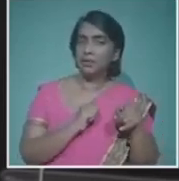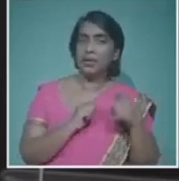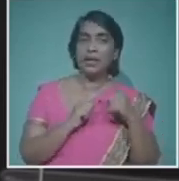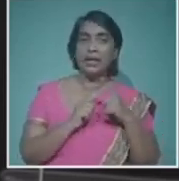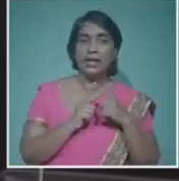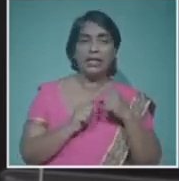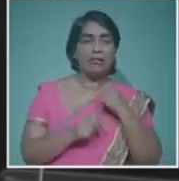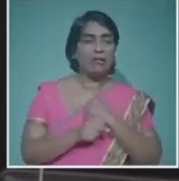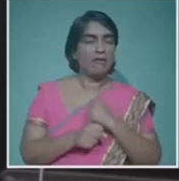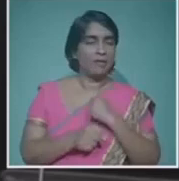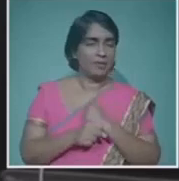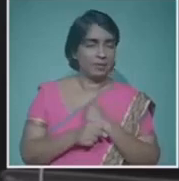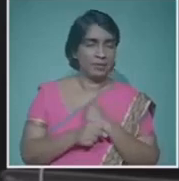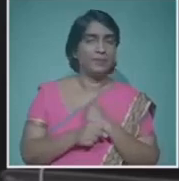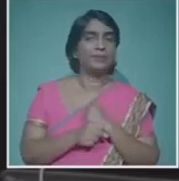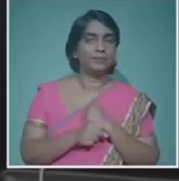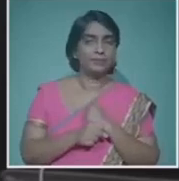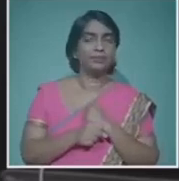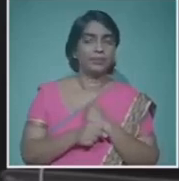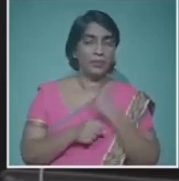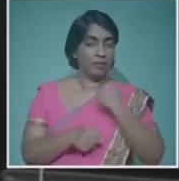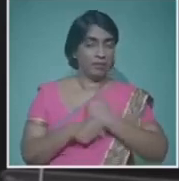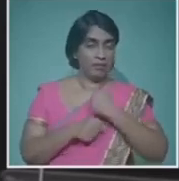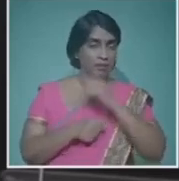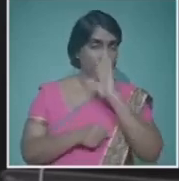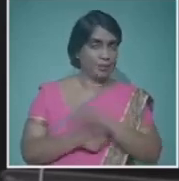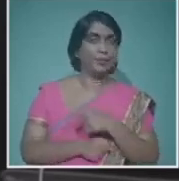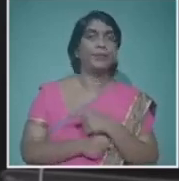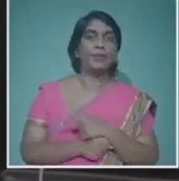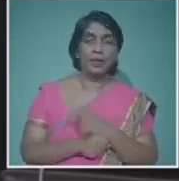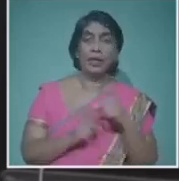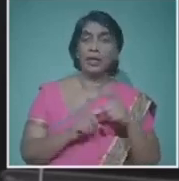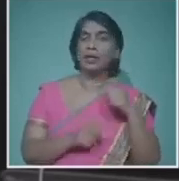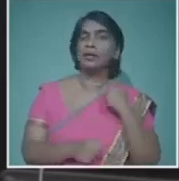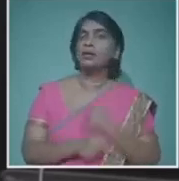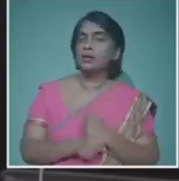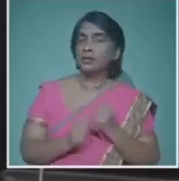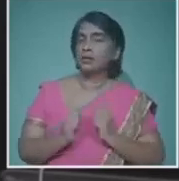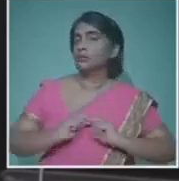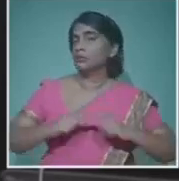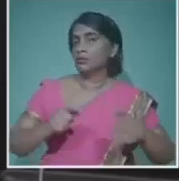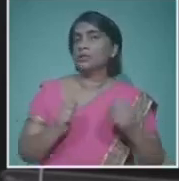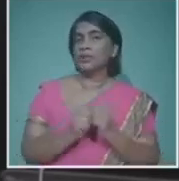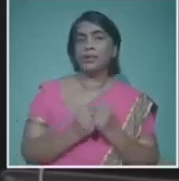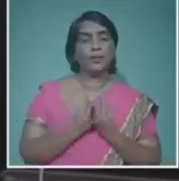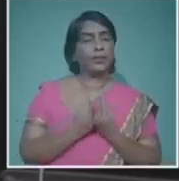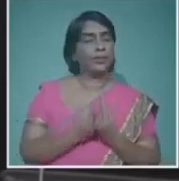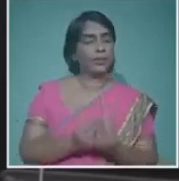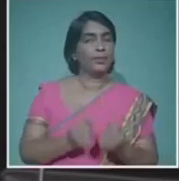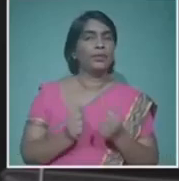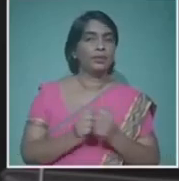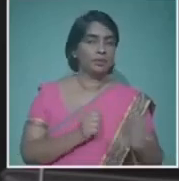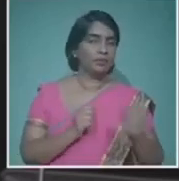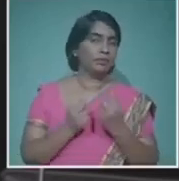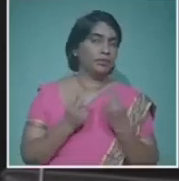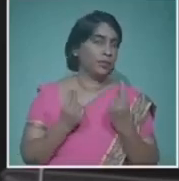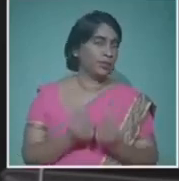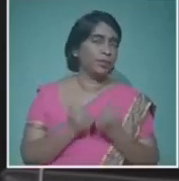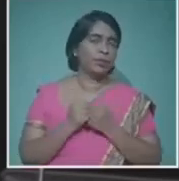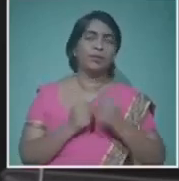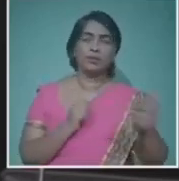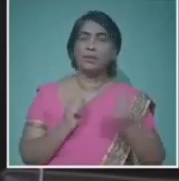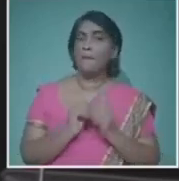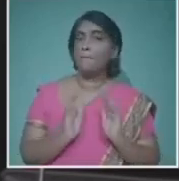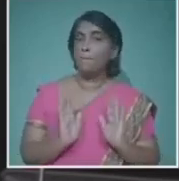e-government සර්විස් එහෙම නැත්නම් රාජ්‍ය අංශය ඩිජිටල් කරණය කිරීමේ වැඩසටහන කාර්යක්ෂමව ඉතාමත් කඩිනමින්